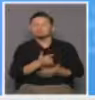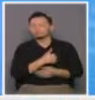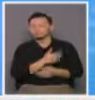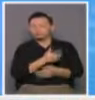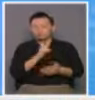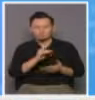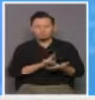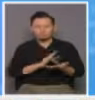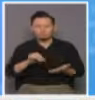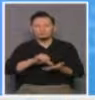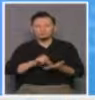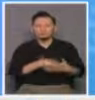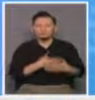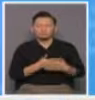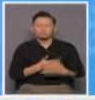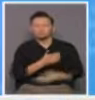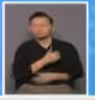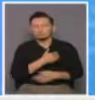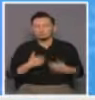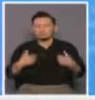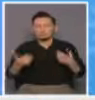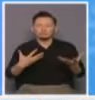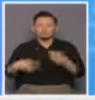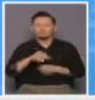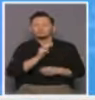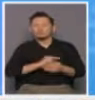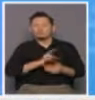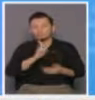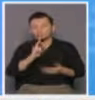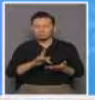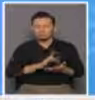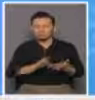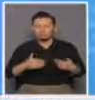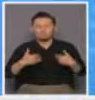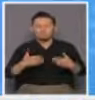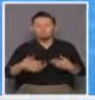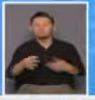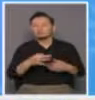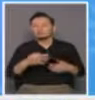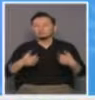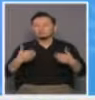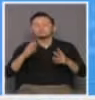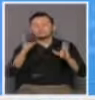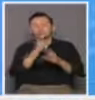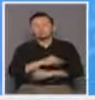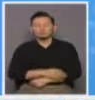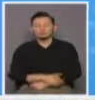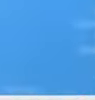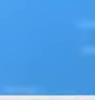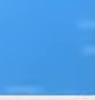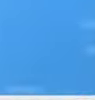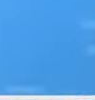журналисты активно участвовали в таких конкурсах. Желаю всем работникам службы информации области творческих успехов.